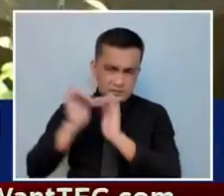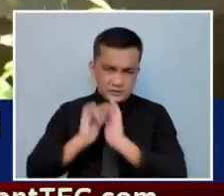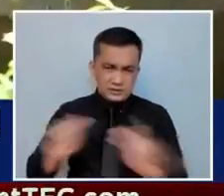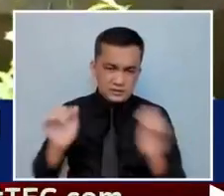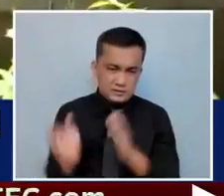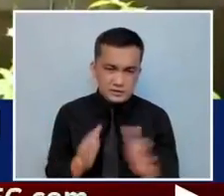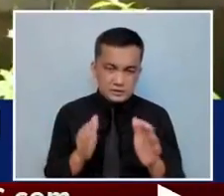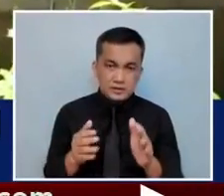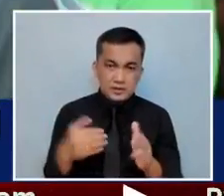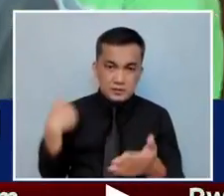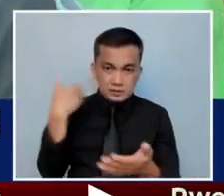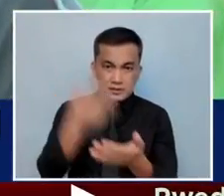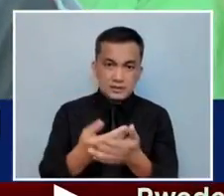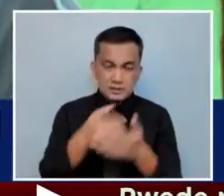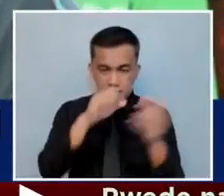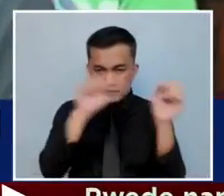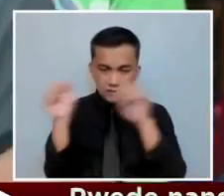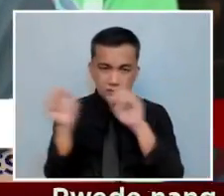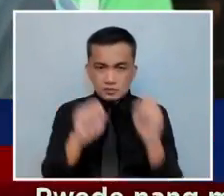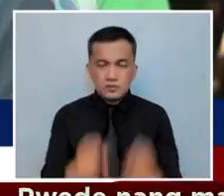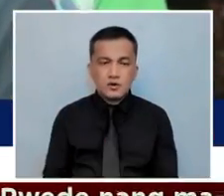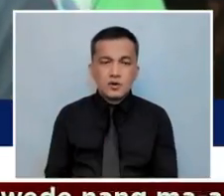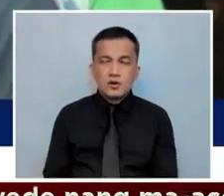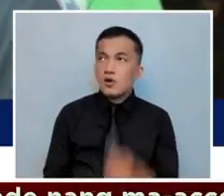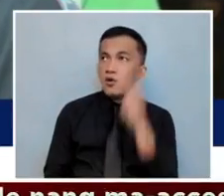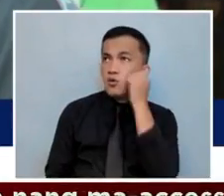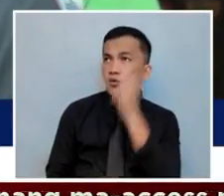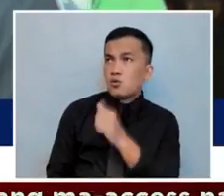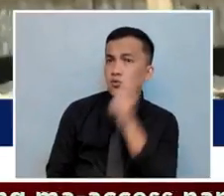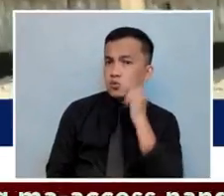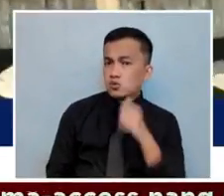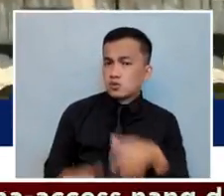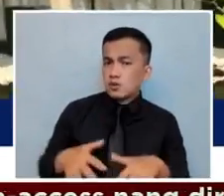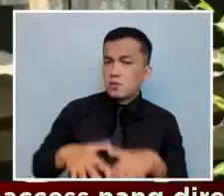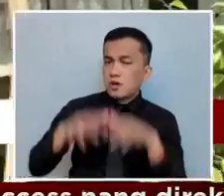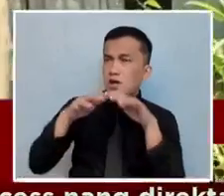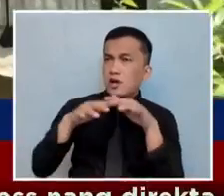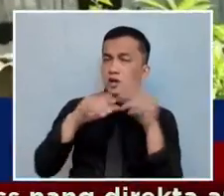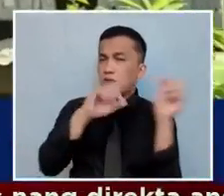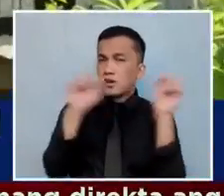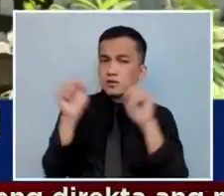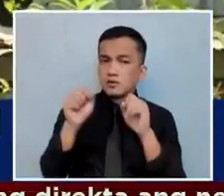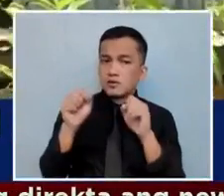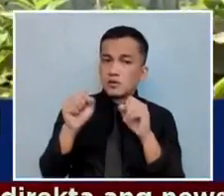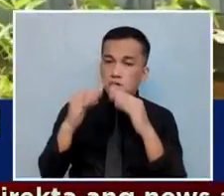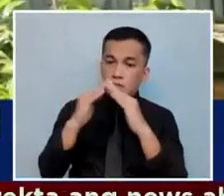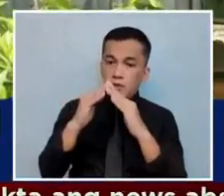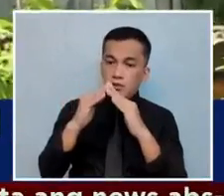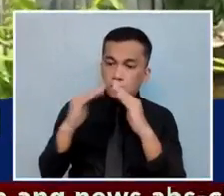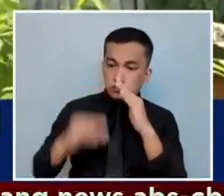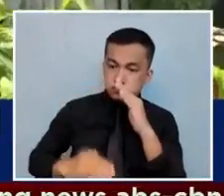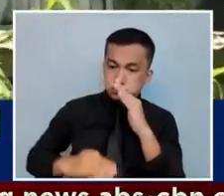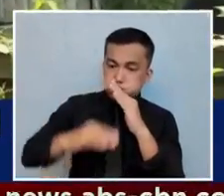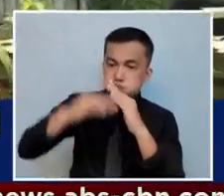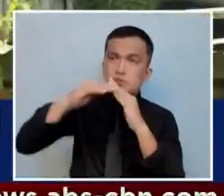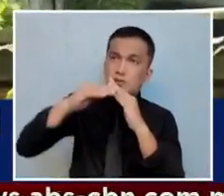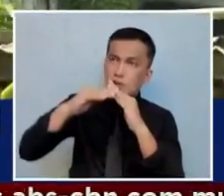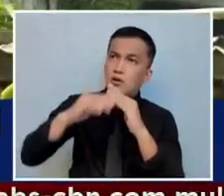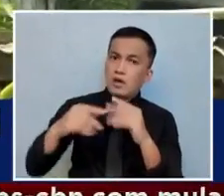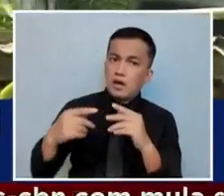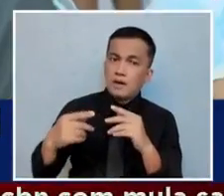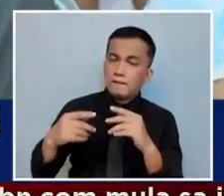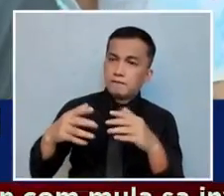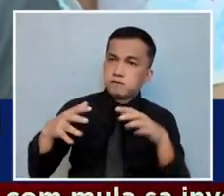may parating na bagyo. Lagi po kaming nababaha pag may bagyo na, sir. Umaabot sa bubong, sir. Pag malaki